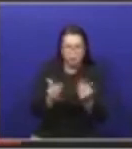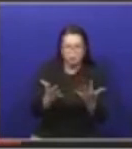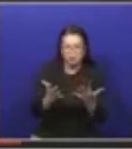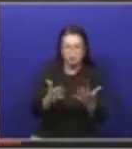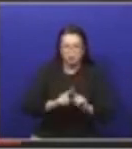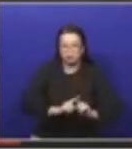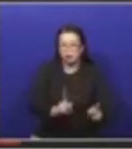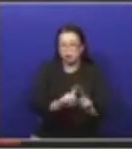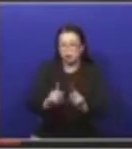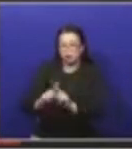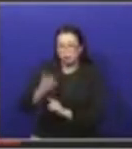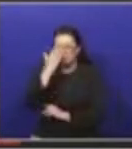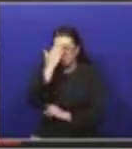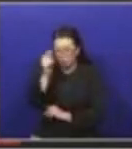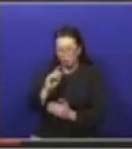มีกระเพาะความแตกต่างนี้จะทำให้เห็นได้เรื่องของพื้นที่ไม่เท่ากันไม่เห็นว่าแท้จริงแล้วพื้นที่ตรงนั้น